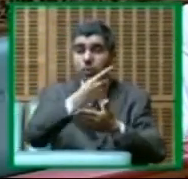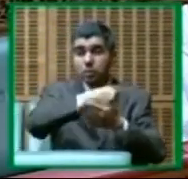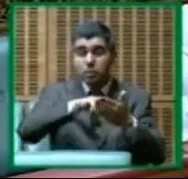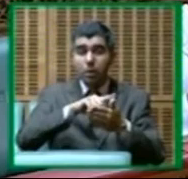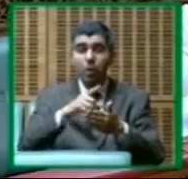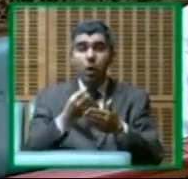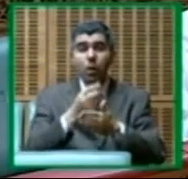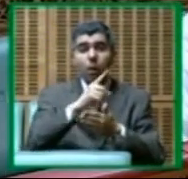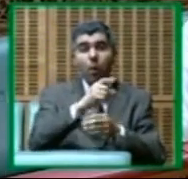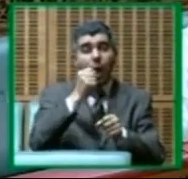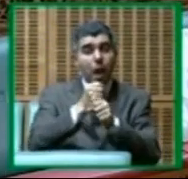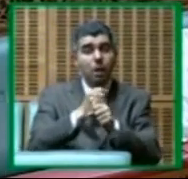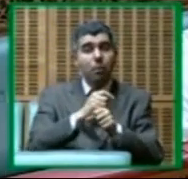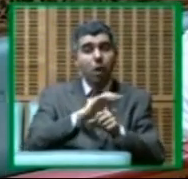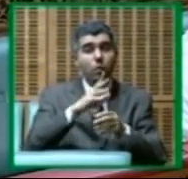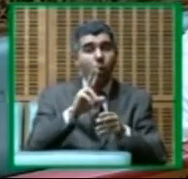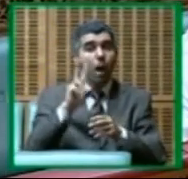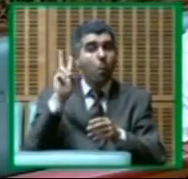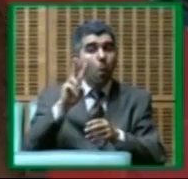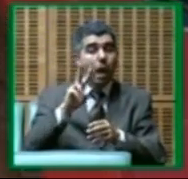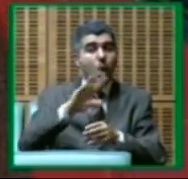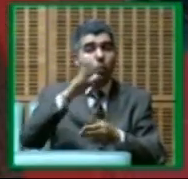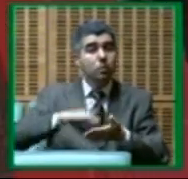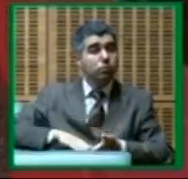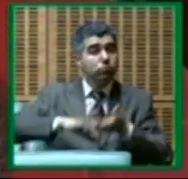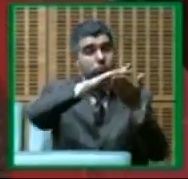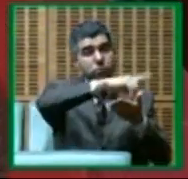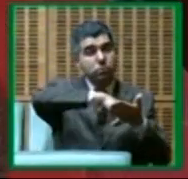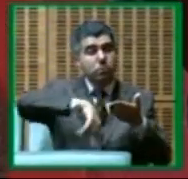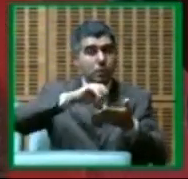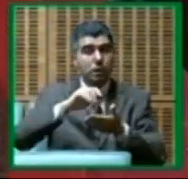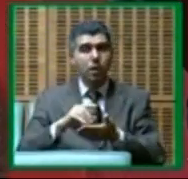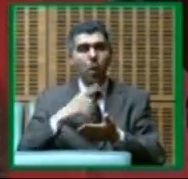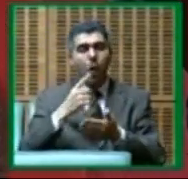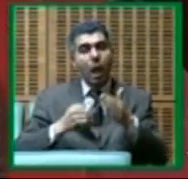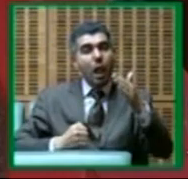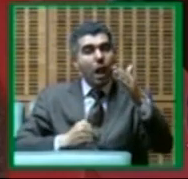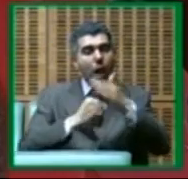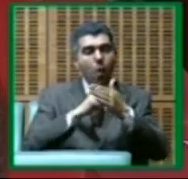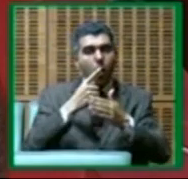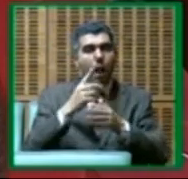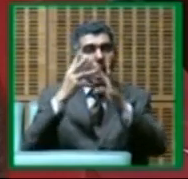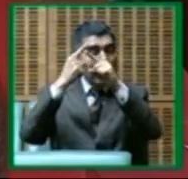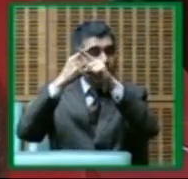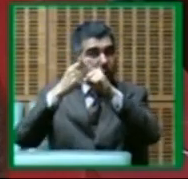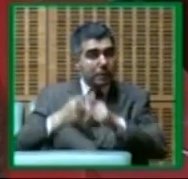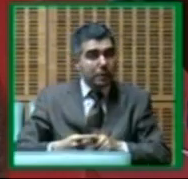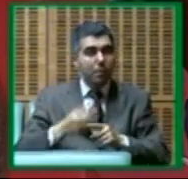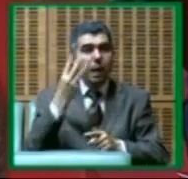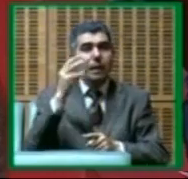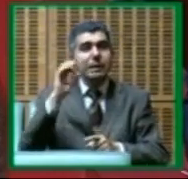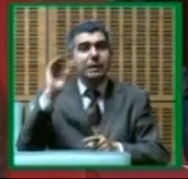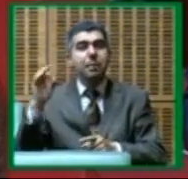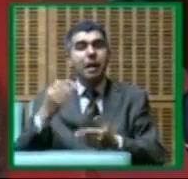ومهم بزاف، لان الفضاء شيء جميل ولكن المضمون ربما شيء اجمل. غادي نختم بعدد المستفيدين لهذه السنه اللي غادي يوصل